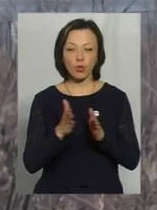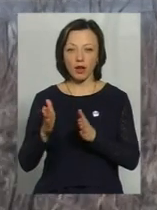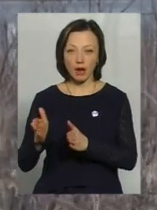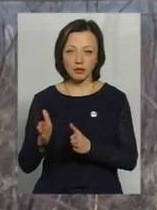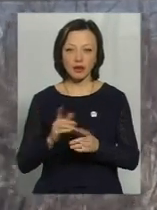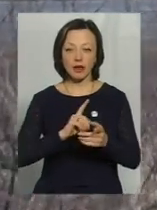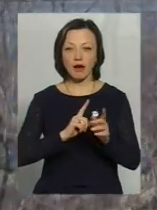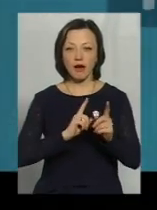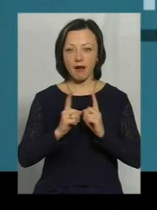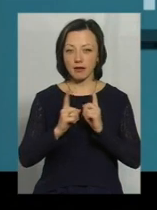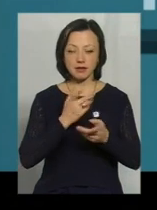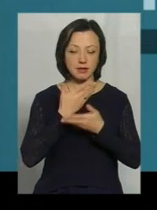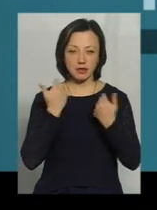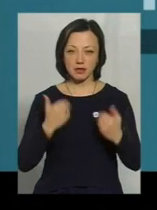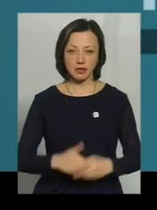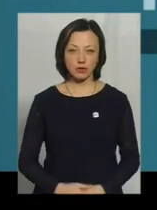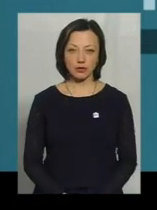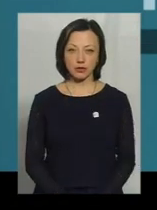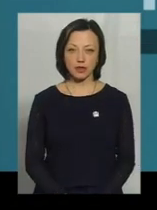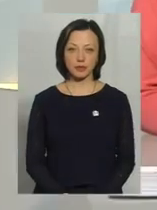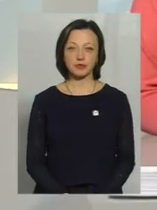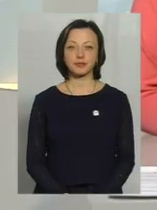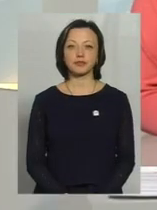рейси не здійснюються.